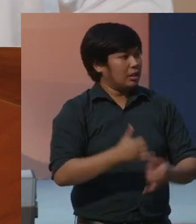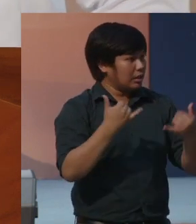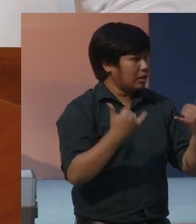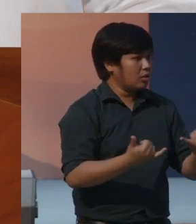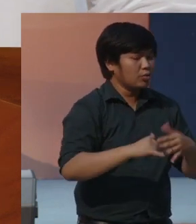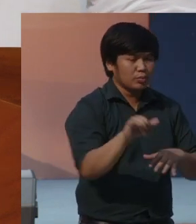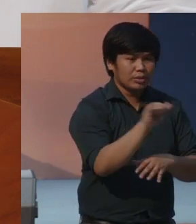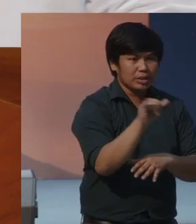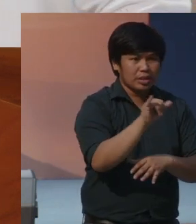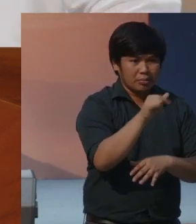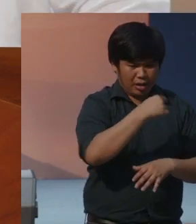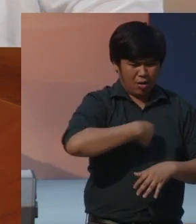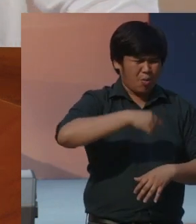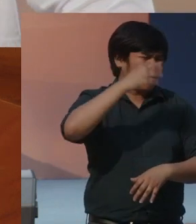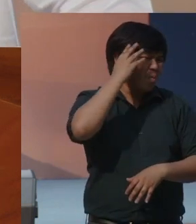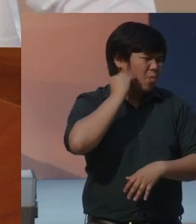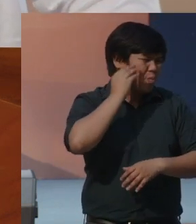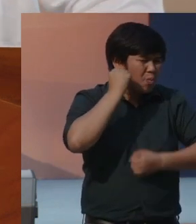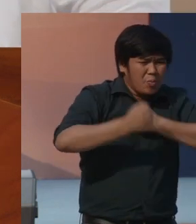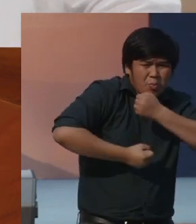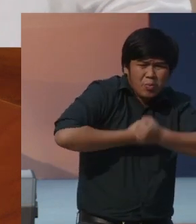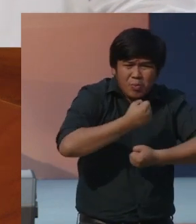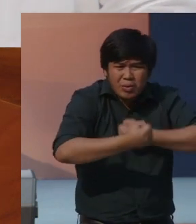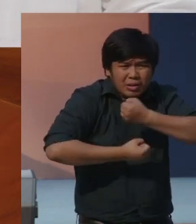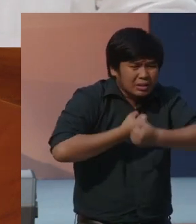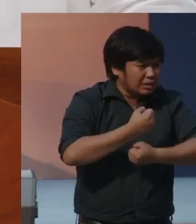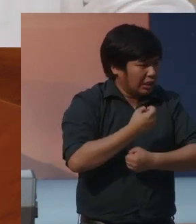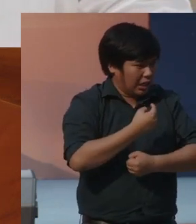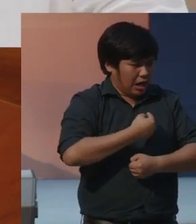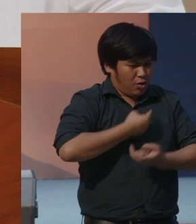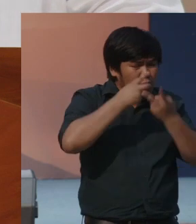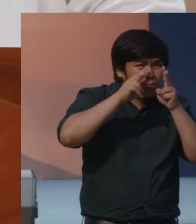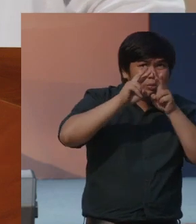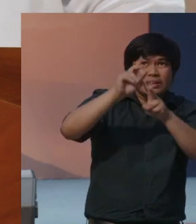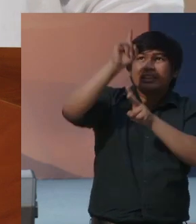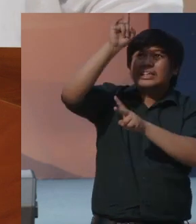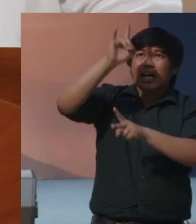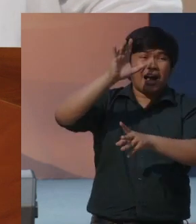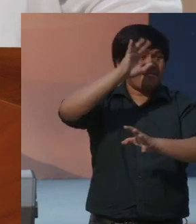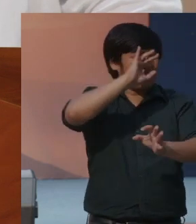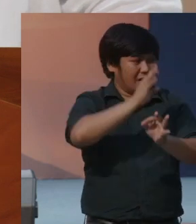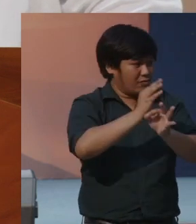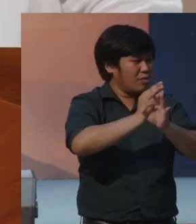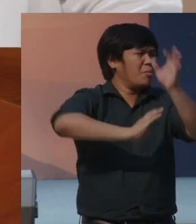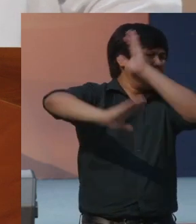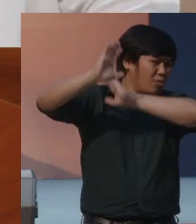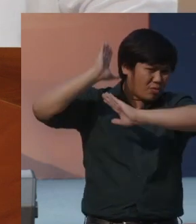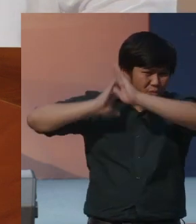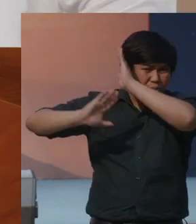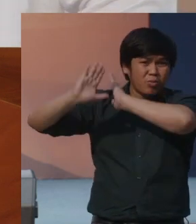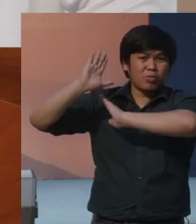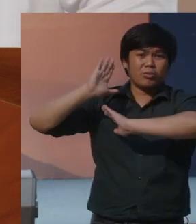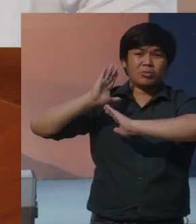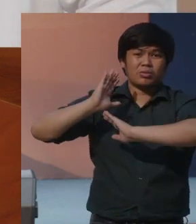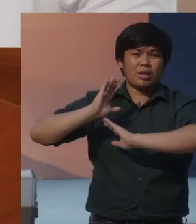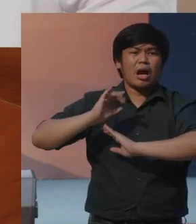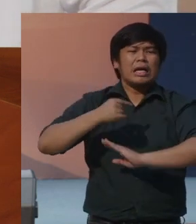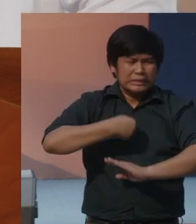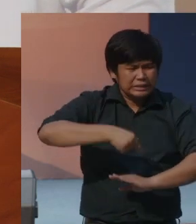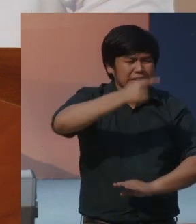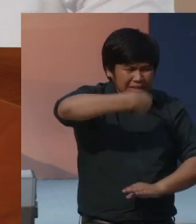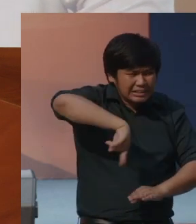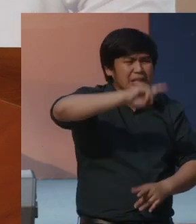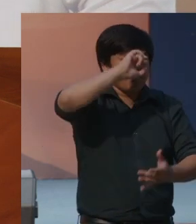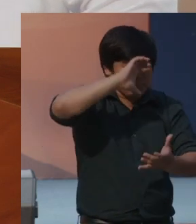sa atin na may pinagdadaanan, kung nakita na natin ang katapatan niya sa nakaraan, At naniniwala tayo na